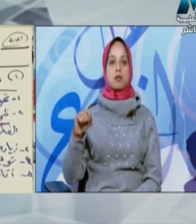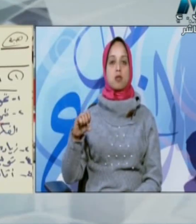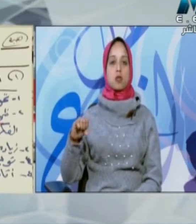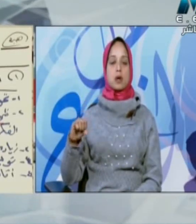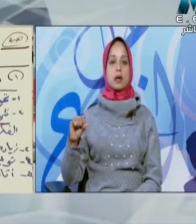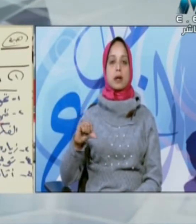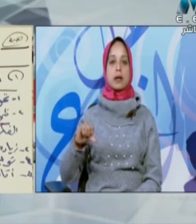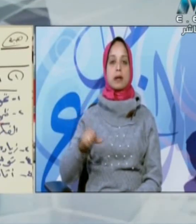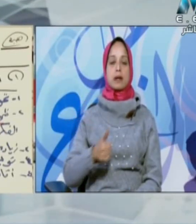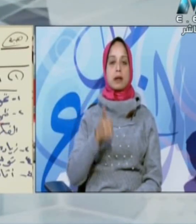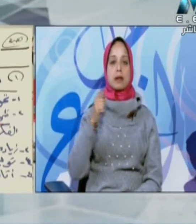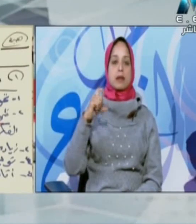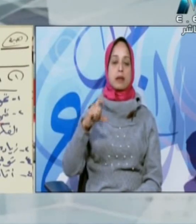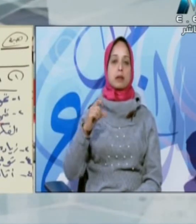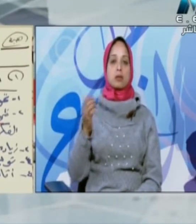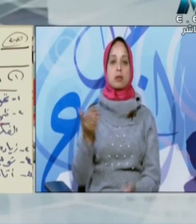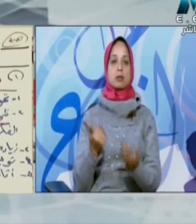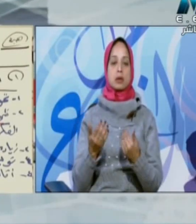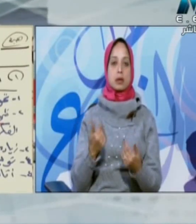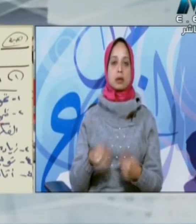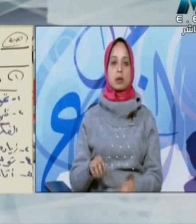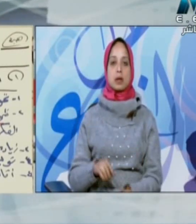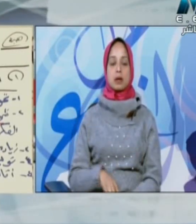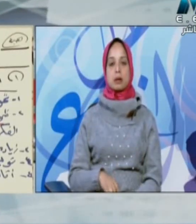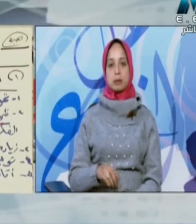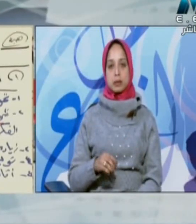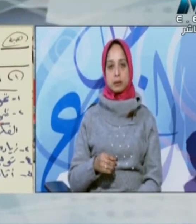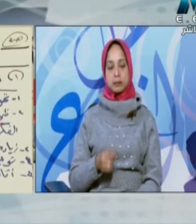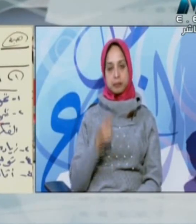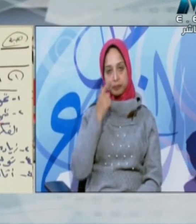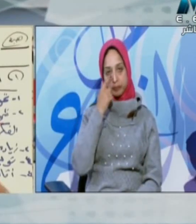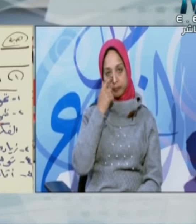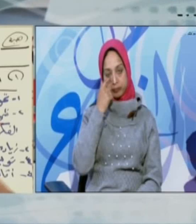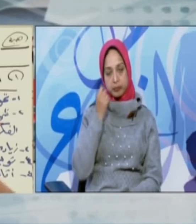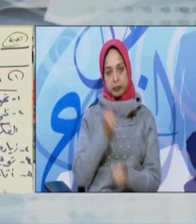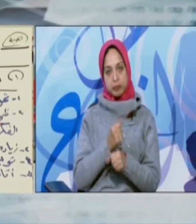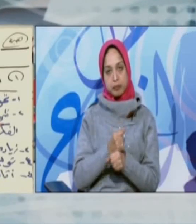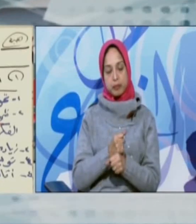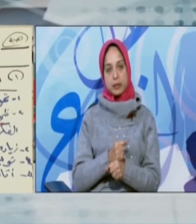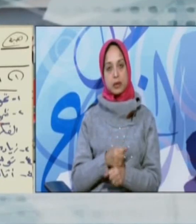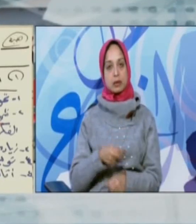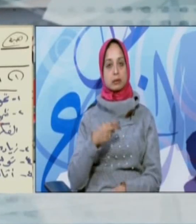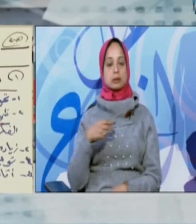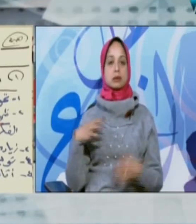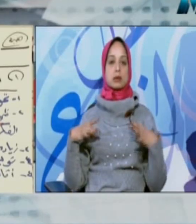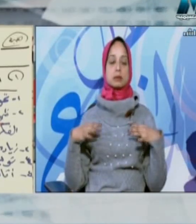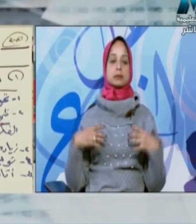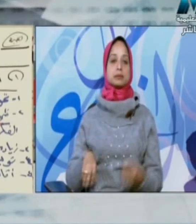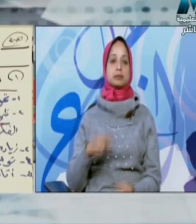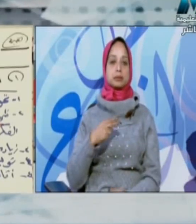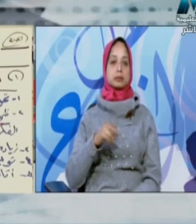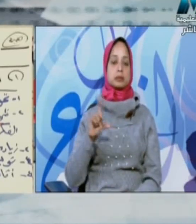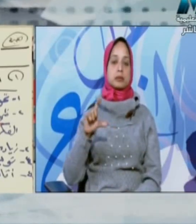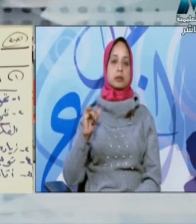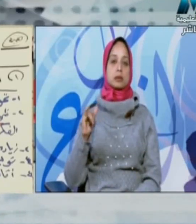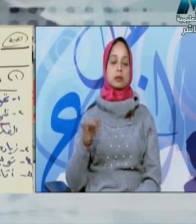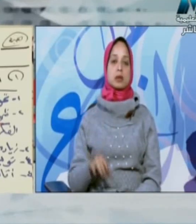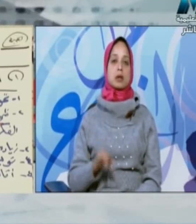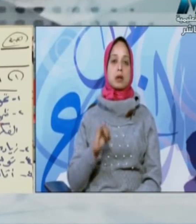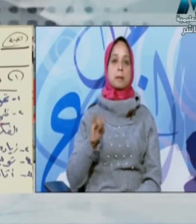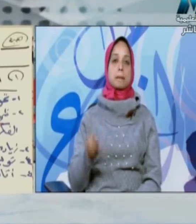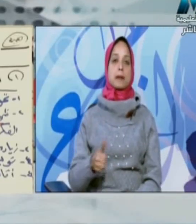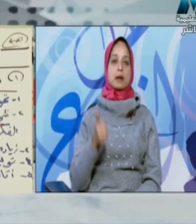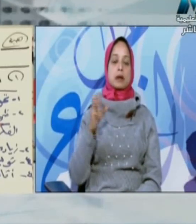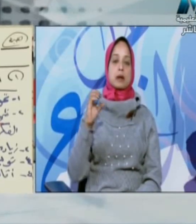تغير داخلي. وميوله محورية. اتعين علي ماهر رئيس للديوان الملكي، وعلي ماهر ميوله